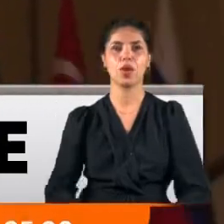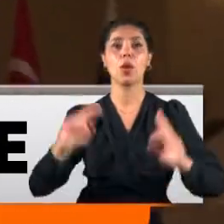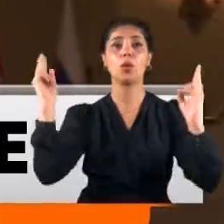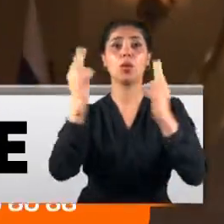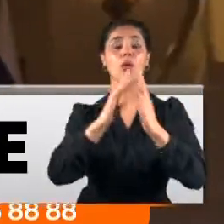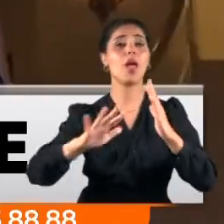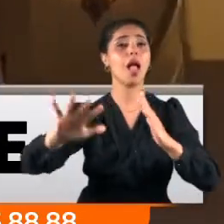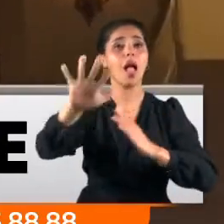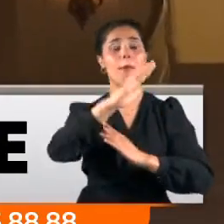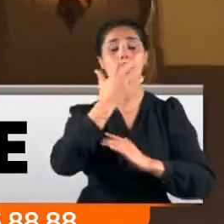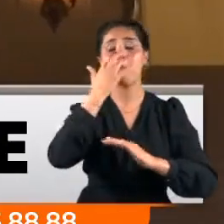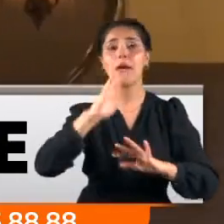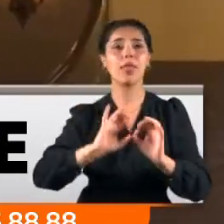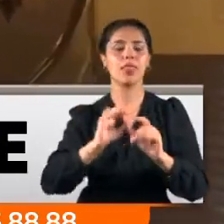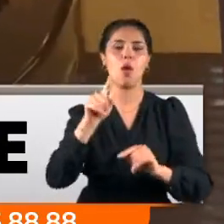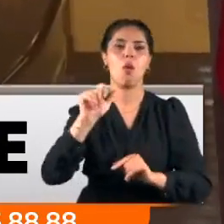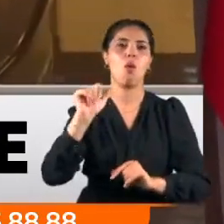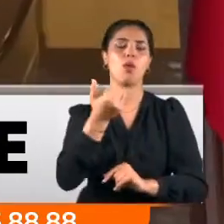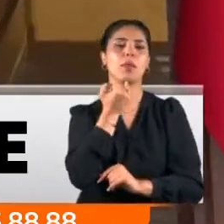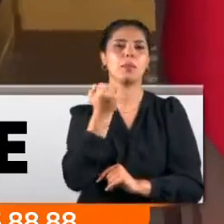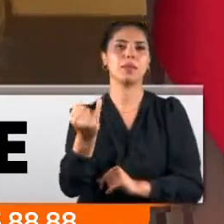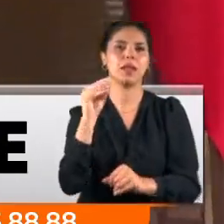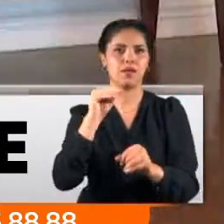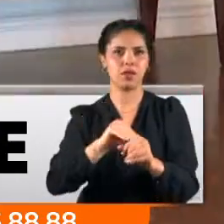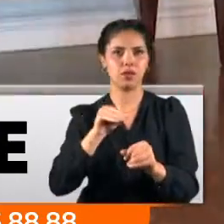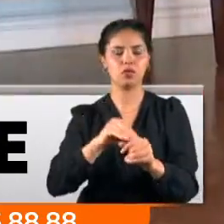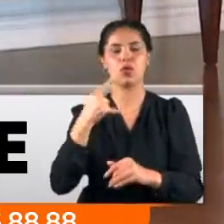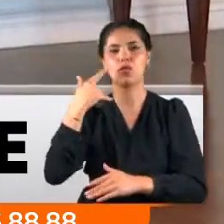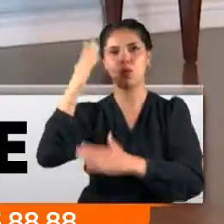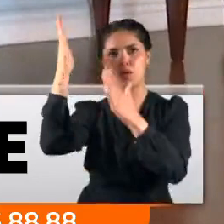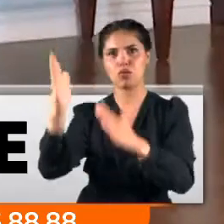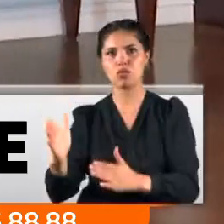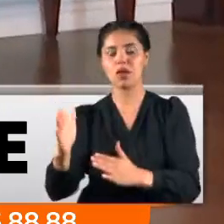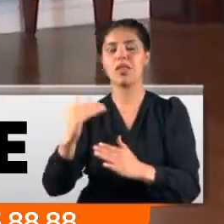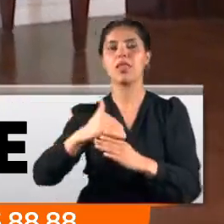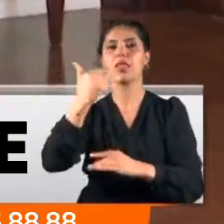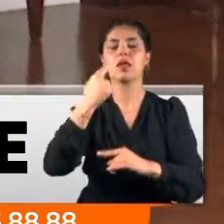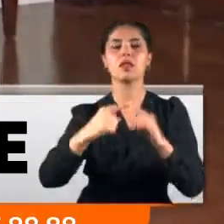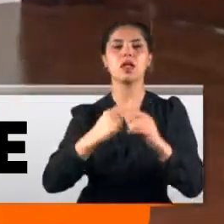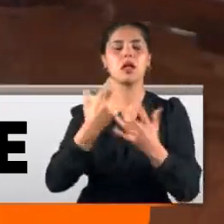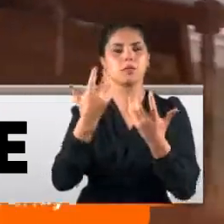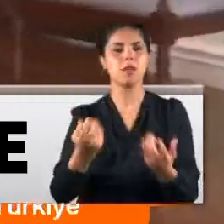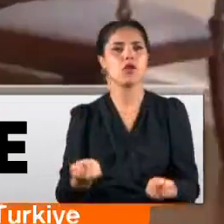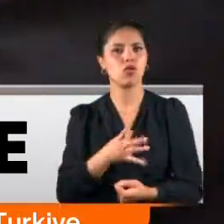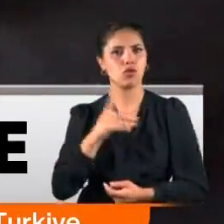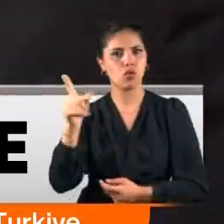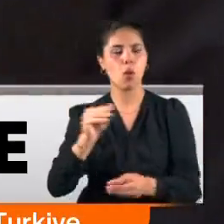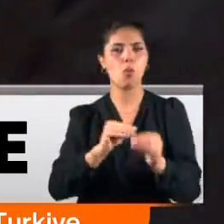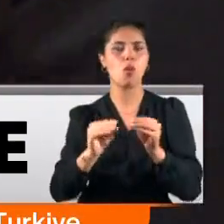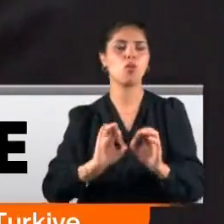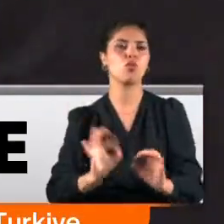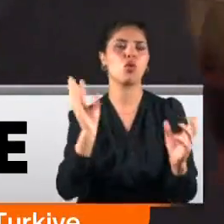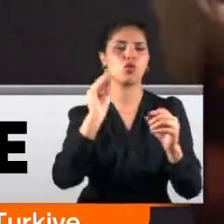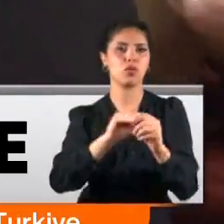Dünyanın gözü o kritik ziyarette. Erdoğan yoğun bir diplomasi yürüterek sorunun krize dönüşmesini engellemek için bir kez daha